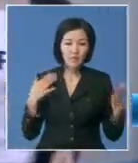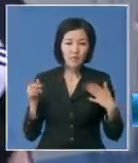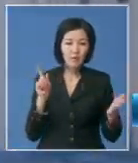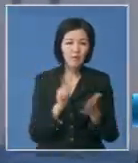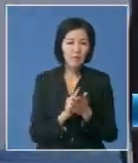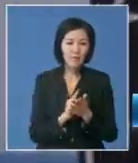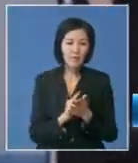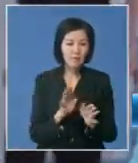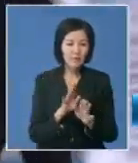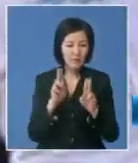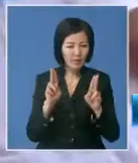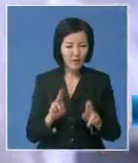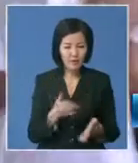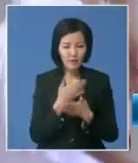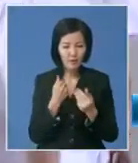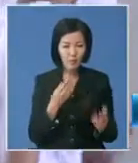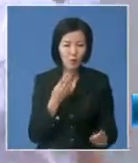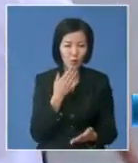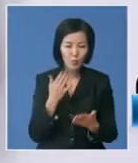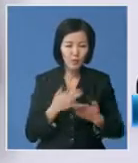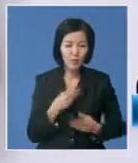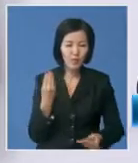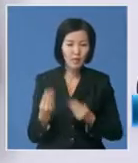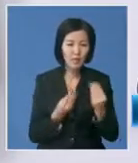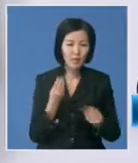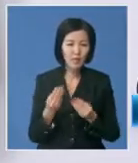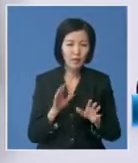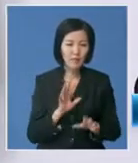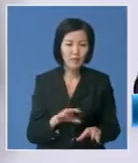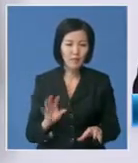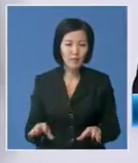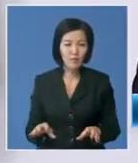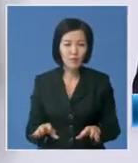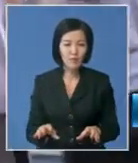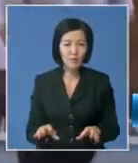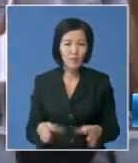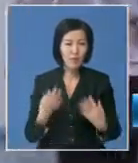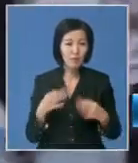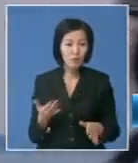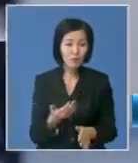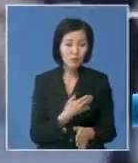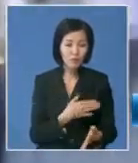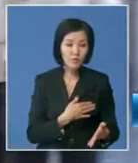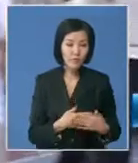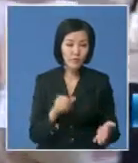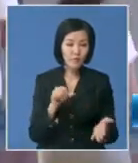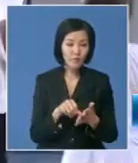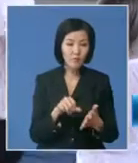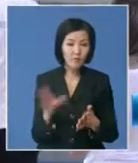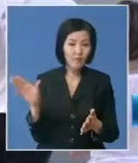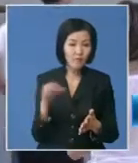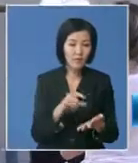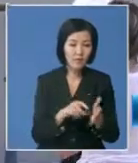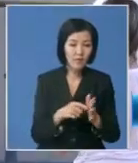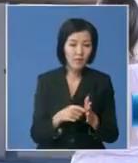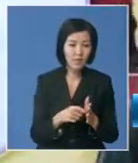нормативов а любимая игра десятиклассники предпочитают баскетбол и в ней с удовольствием активно участвовал весь сказ